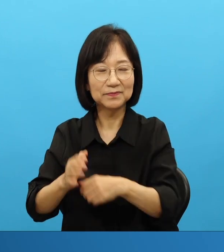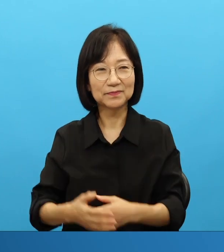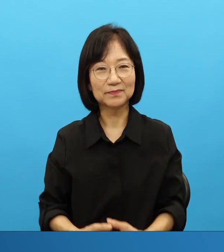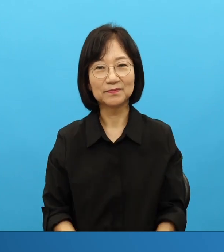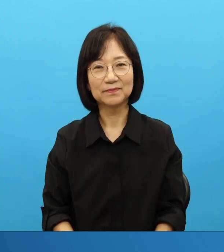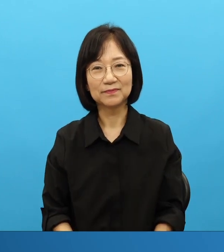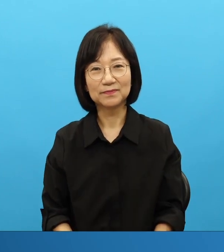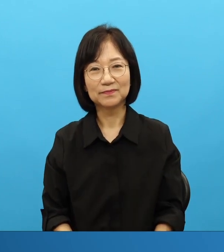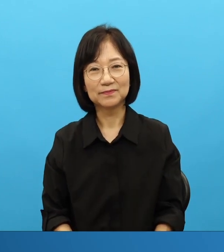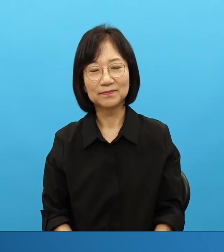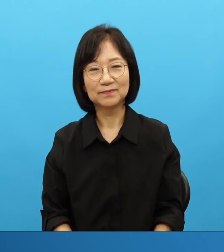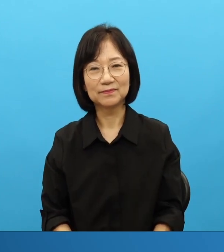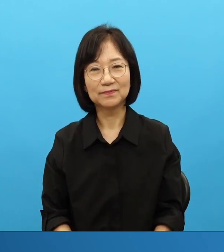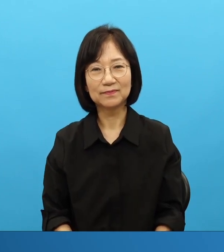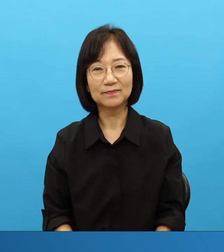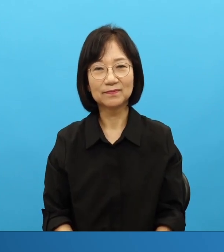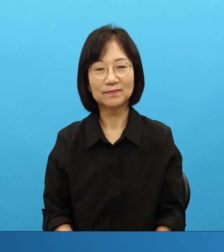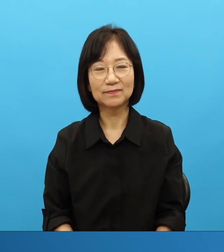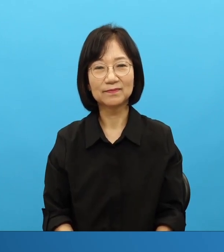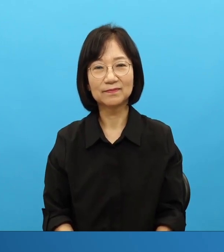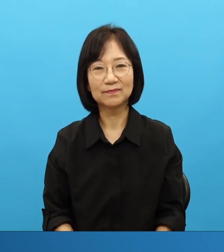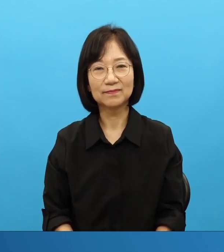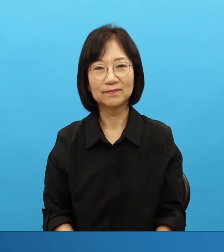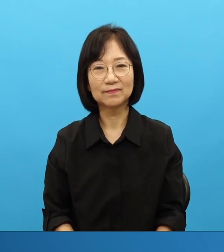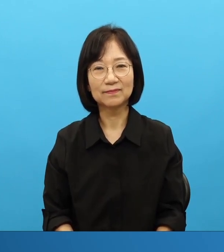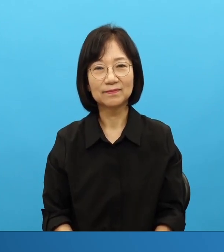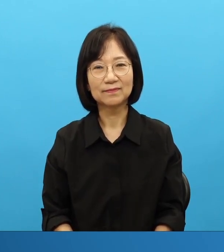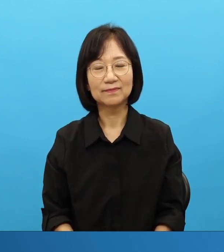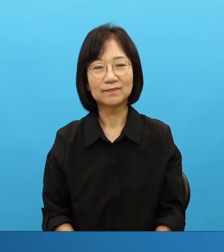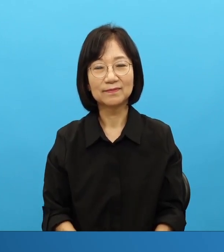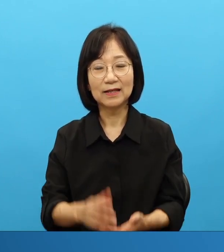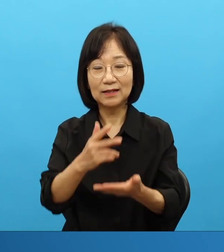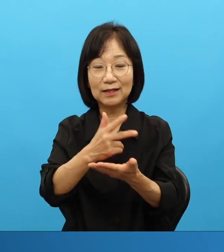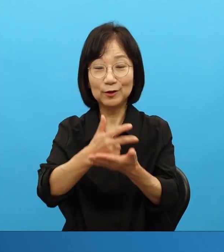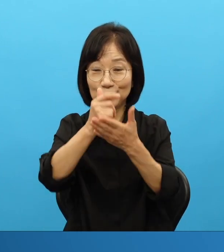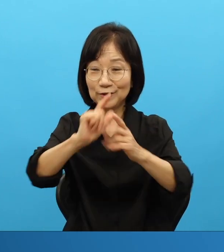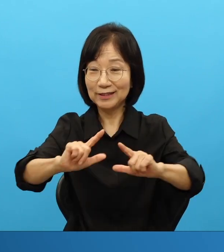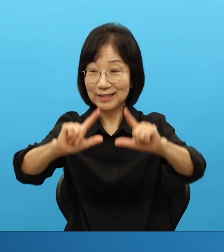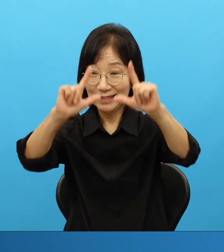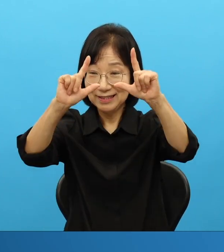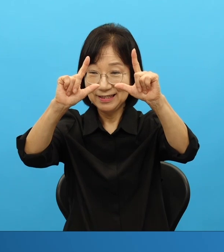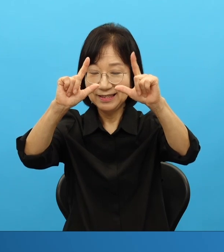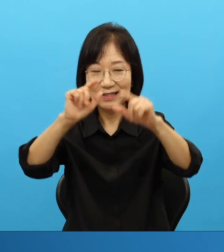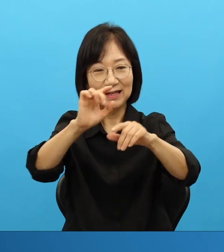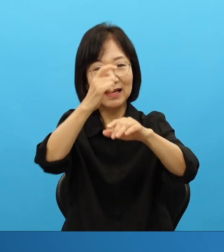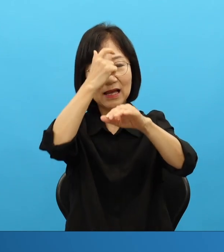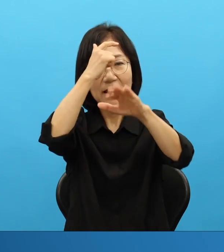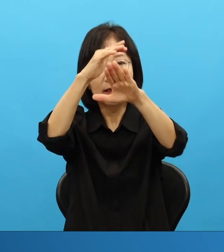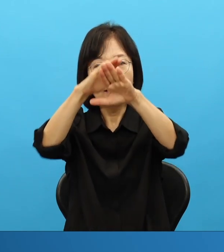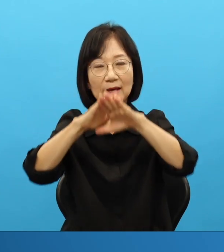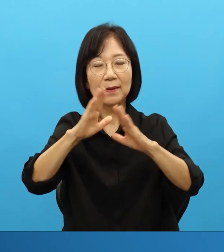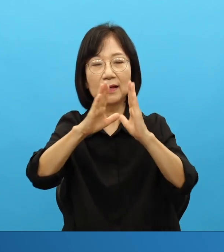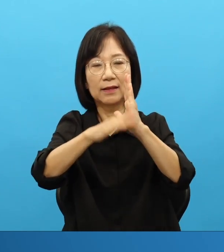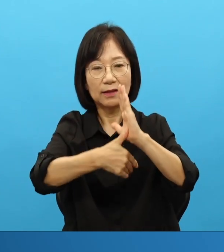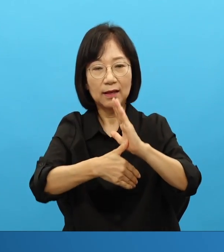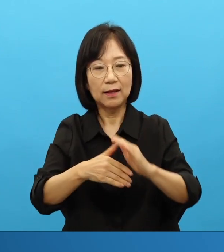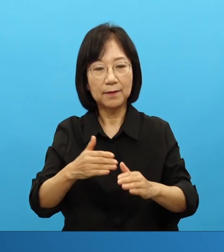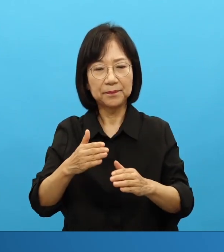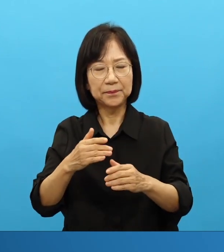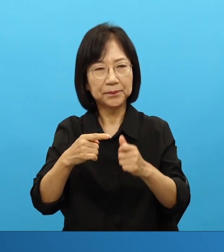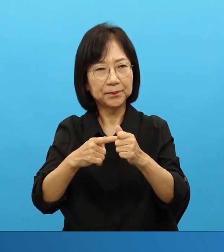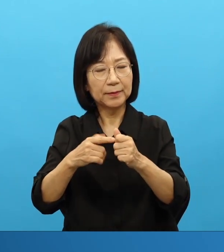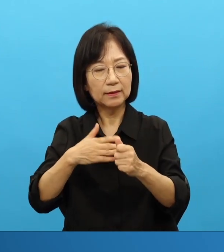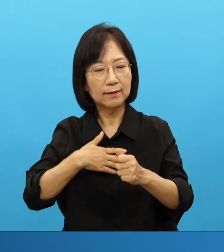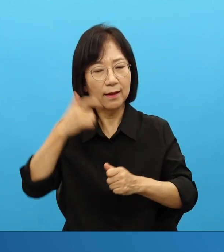꼭 여러분 주일날 많은 예배하실 때 여러분의 영을 살리고 몸을 살리는